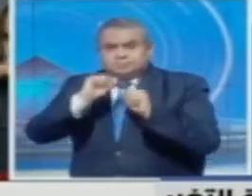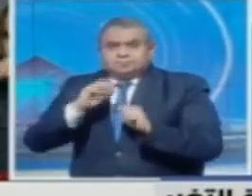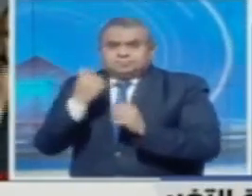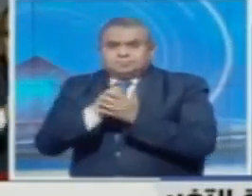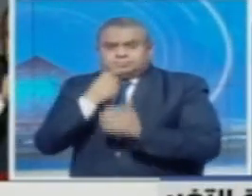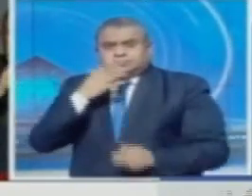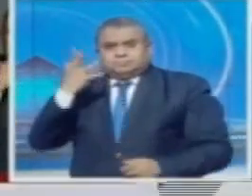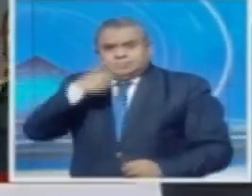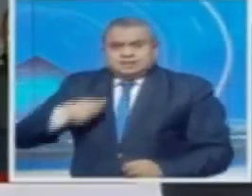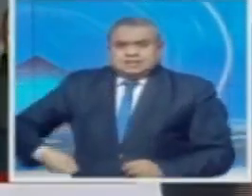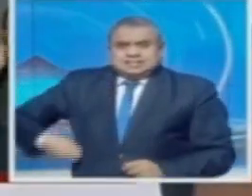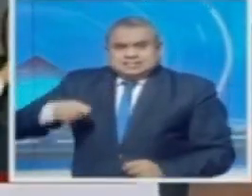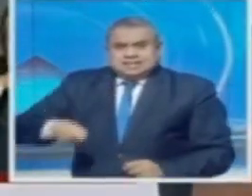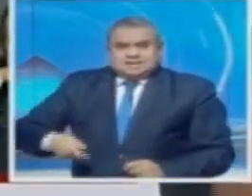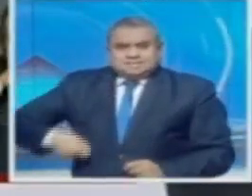أكثر من